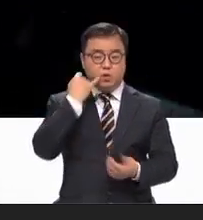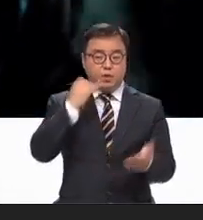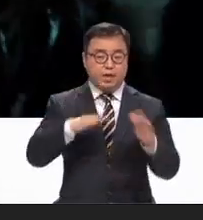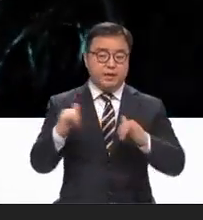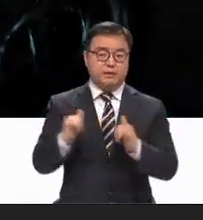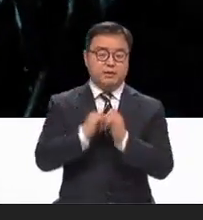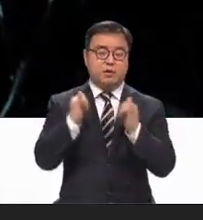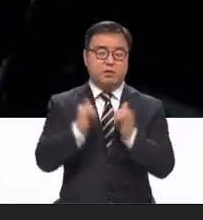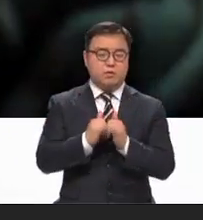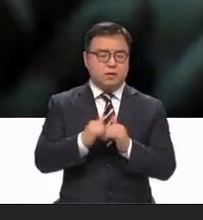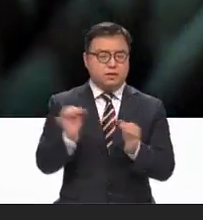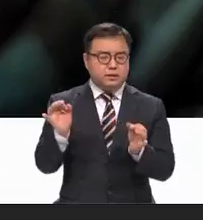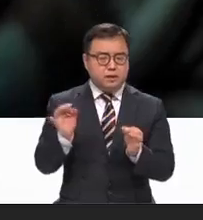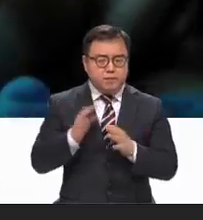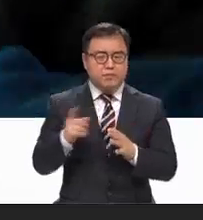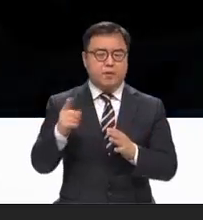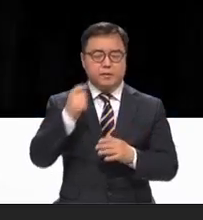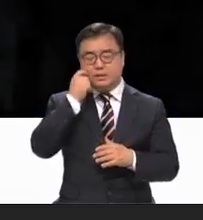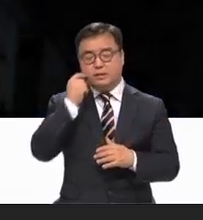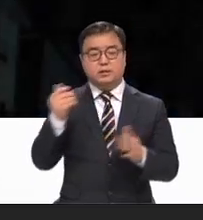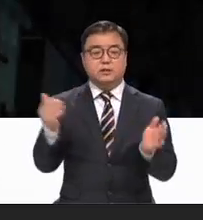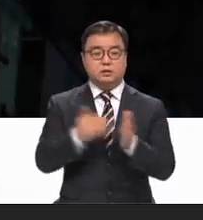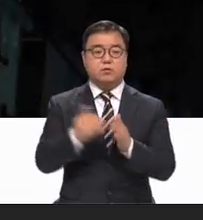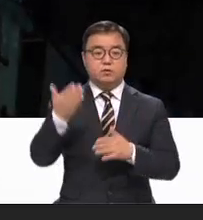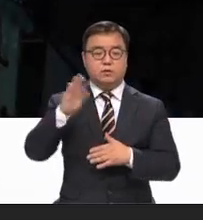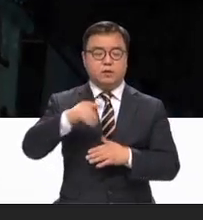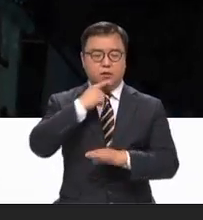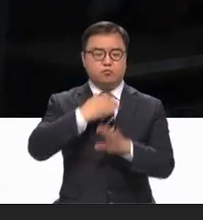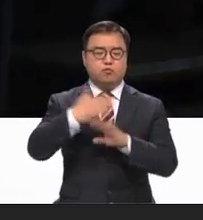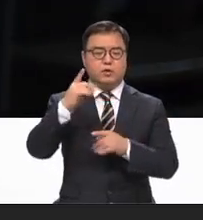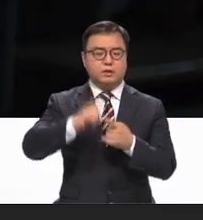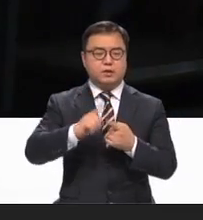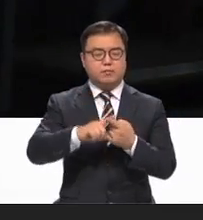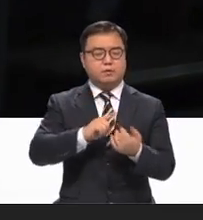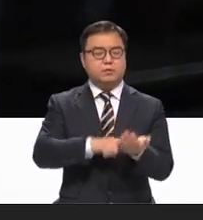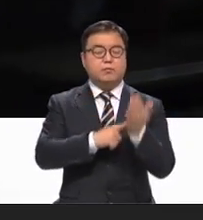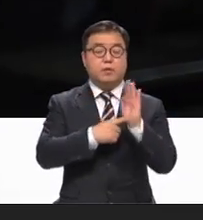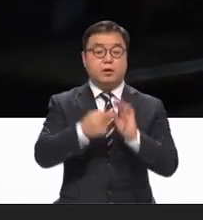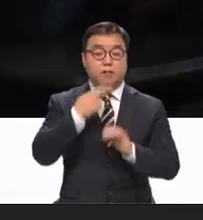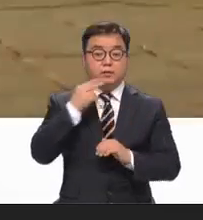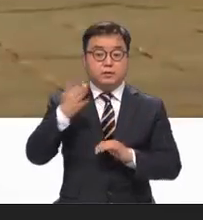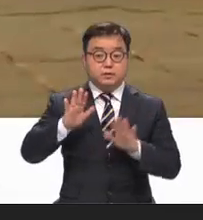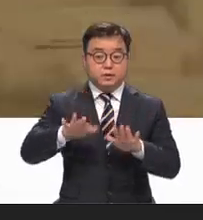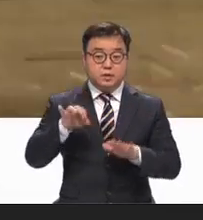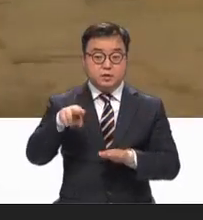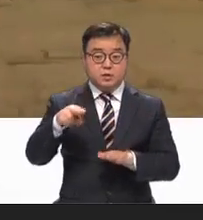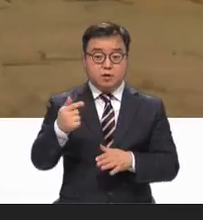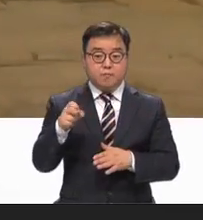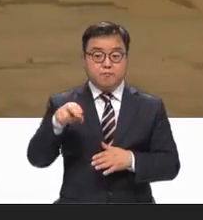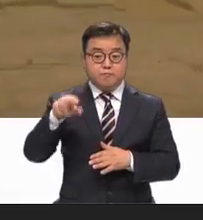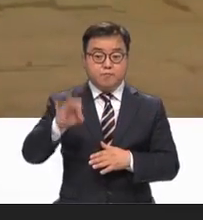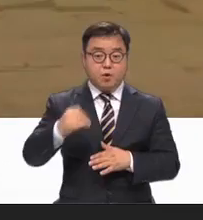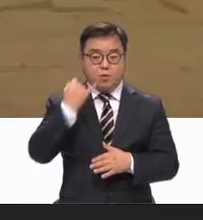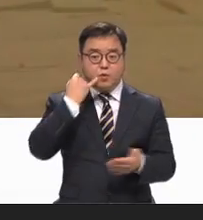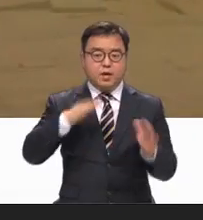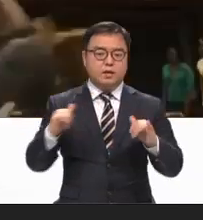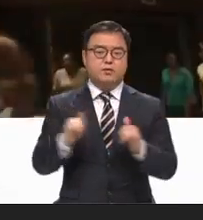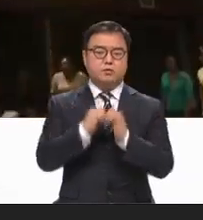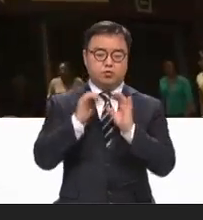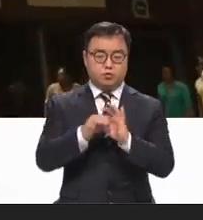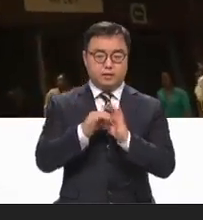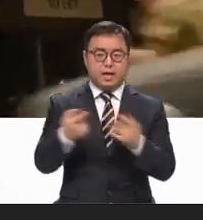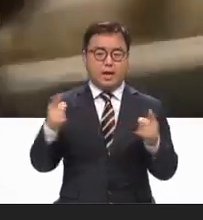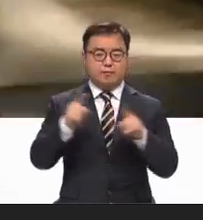민주화 시대 이후로 한국 영화에서 보기 어려웠던 북한에 대한 묘사가 연평해전에 나타났는데 네. 바로 애국주의와 함께 이게 깜짝 흥행을 했고